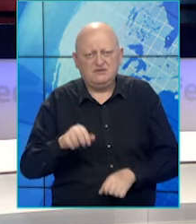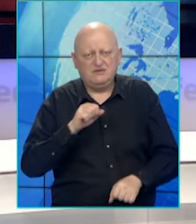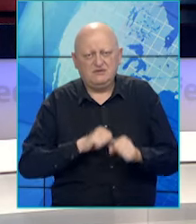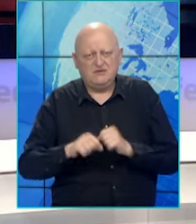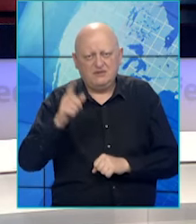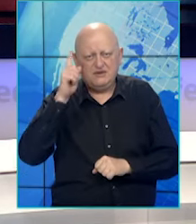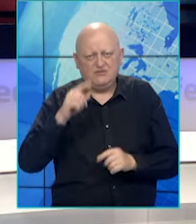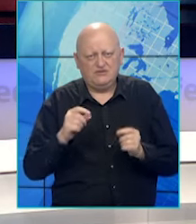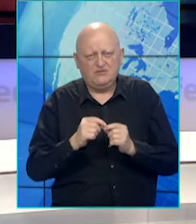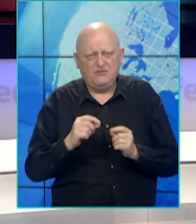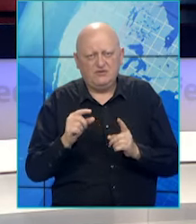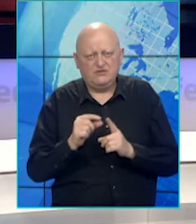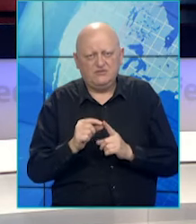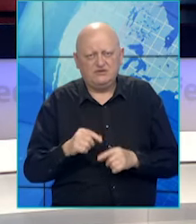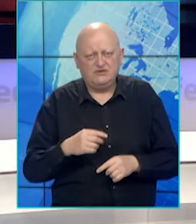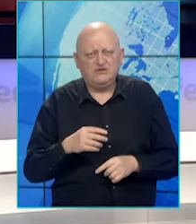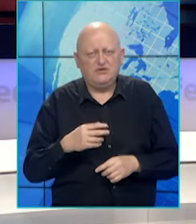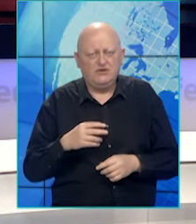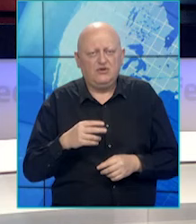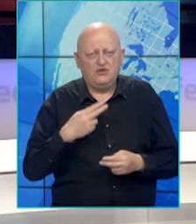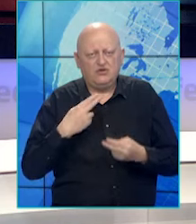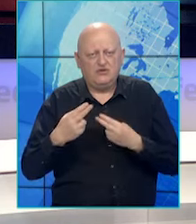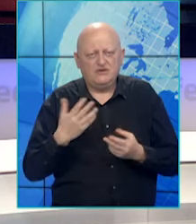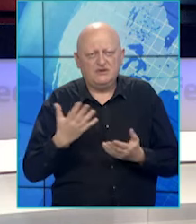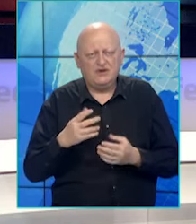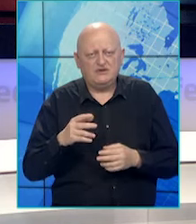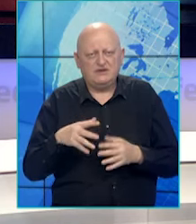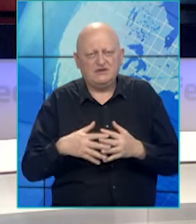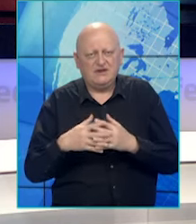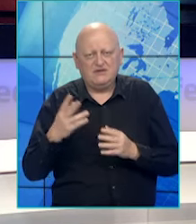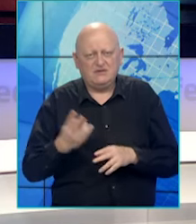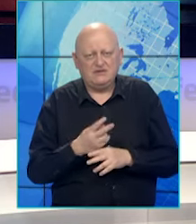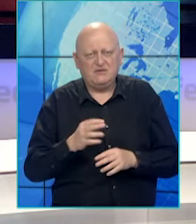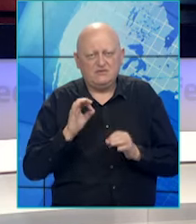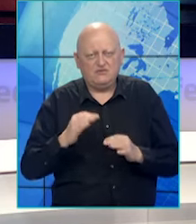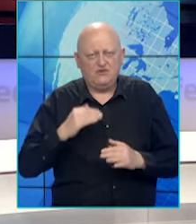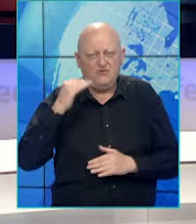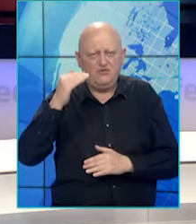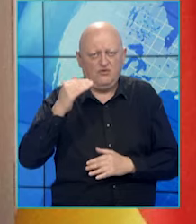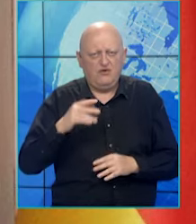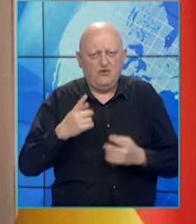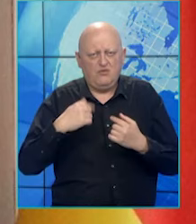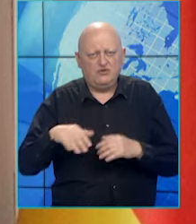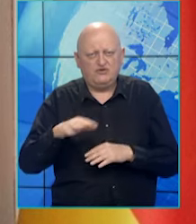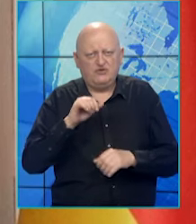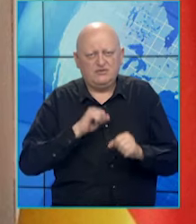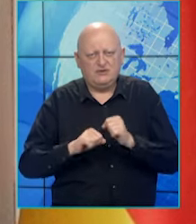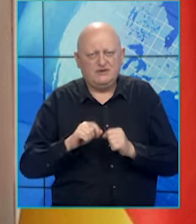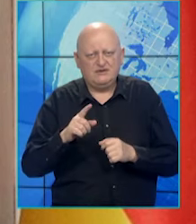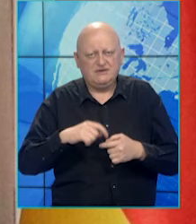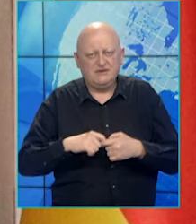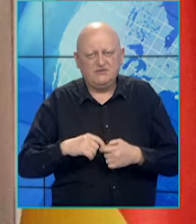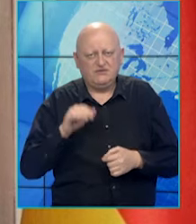susreo se i sa ministrom odbrane Njemačke Borisom Pistoriusom. Konstatovano je da je saradnja dvije zemlje na zavidnom nivou, posebno u području